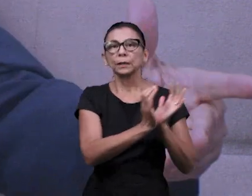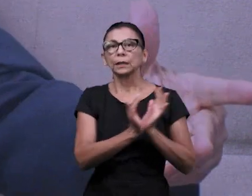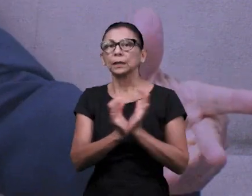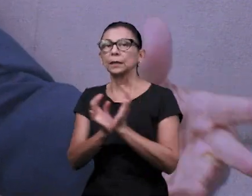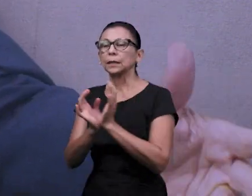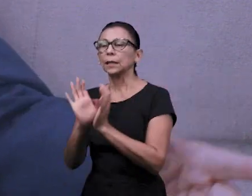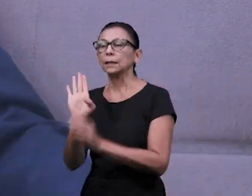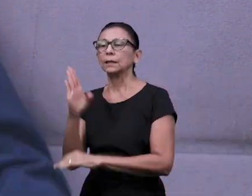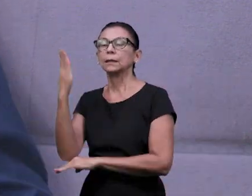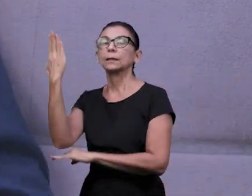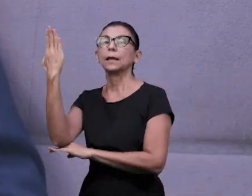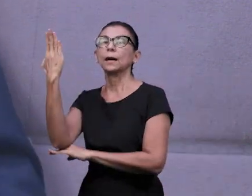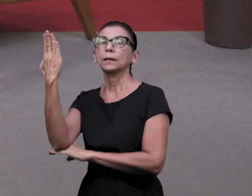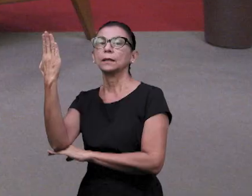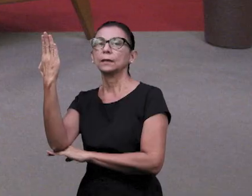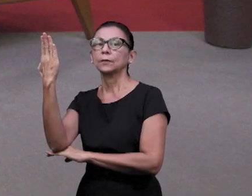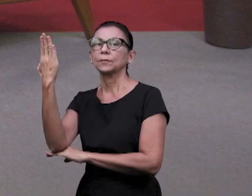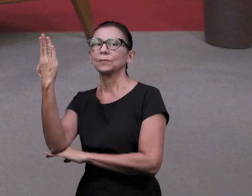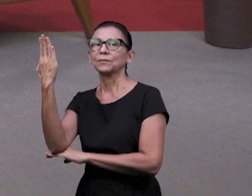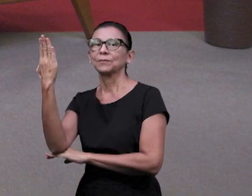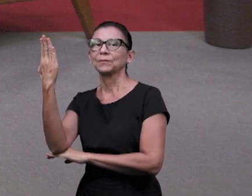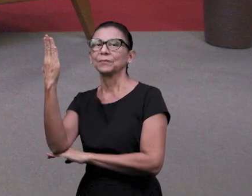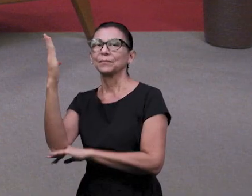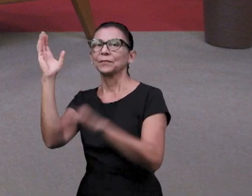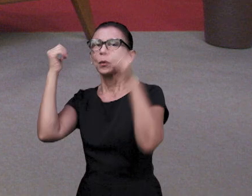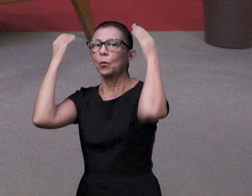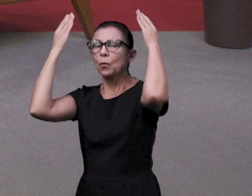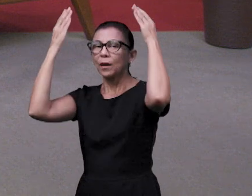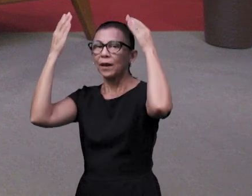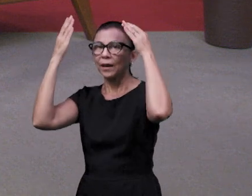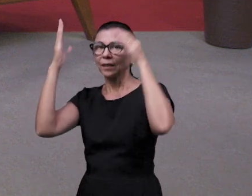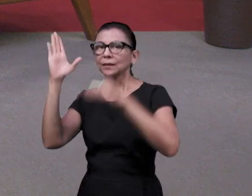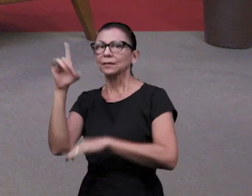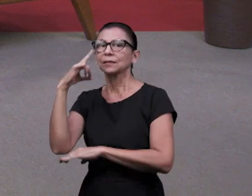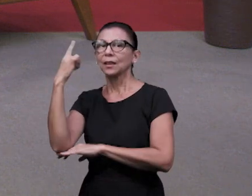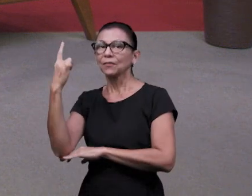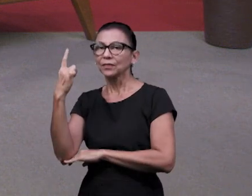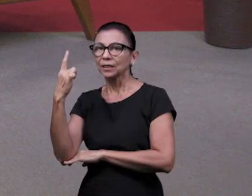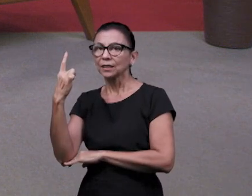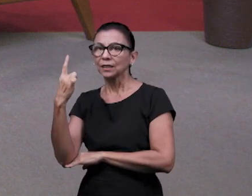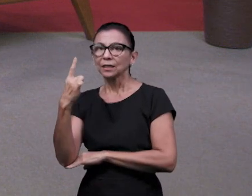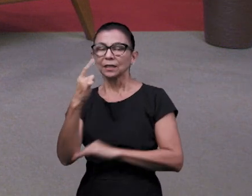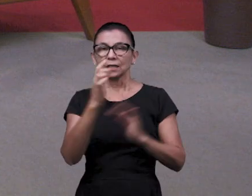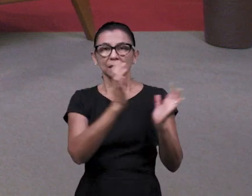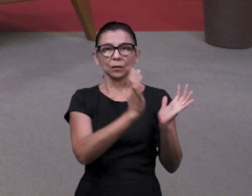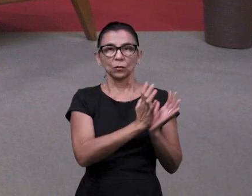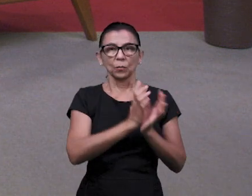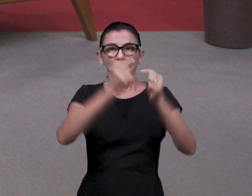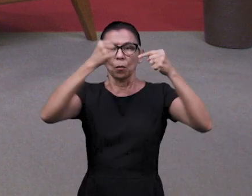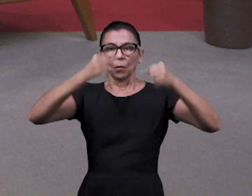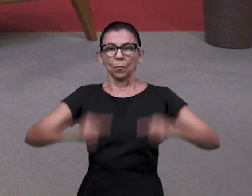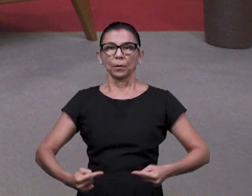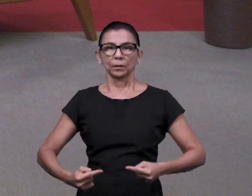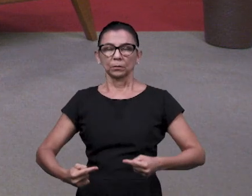ils étaient en train de s'opposer au projet de Dieu. Maintenant, ce qui plus attire notre attention, c'est que le roi